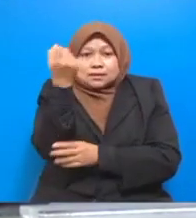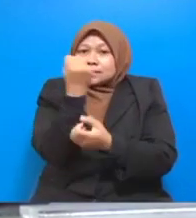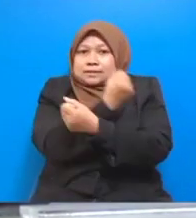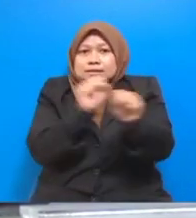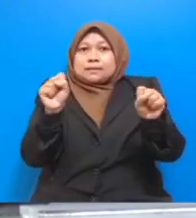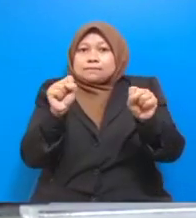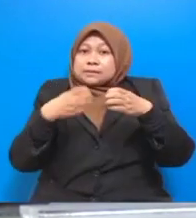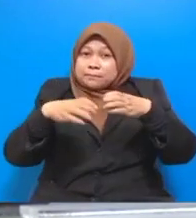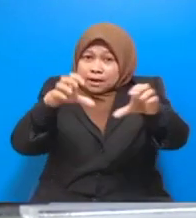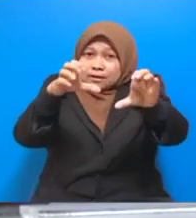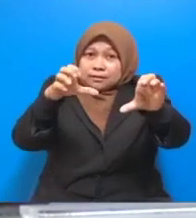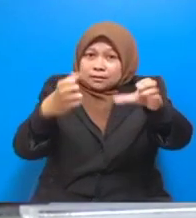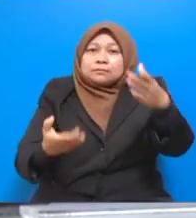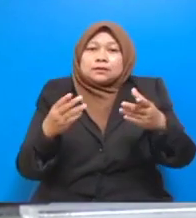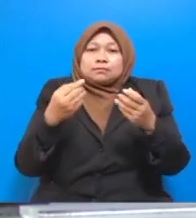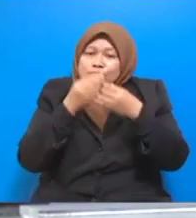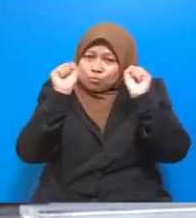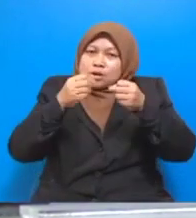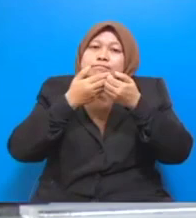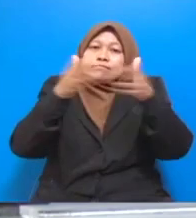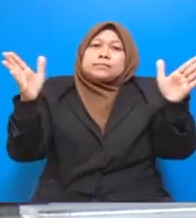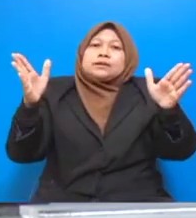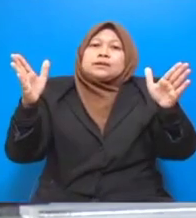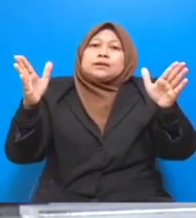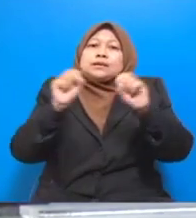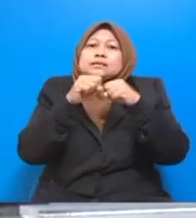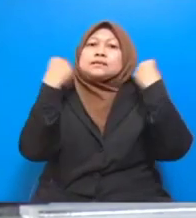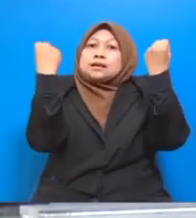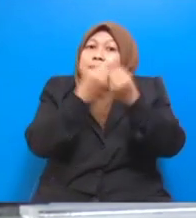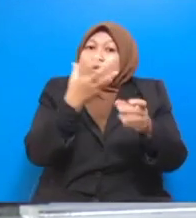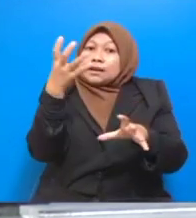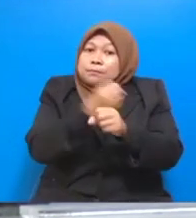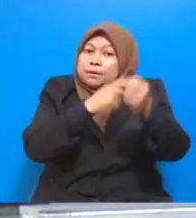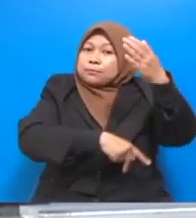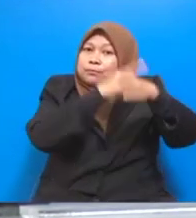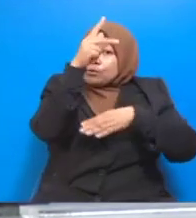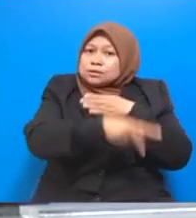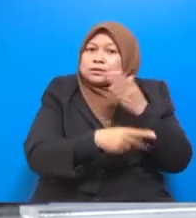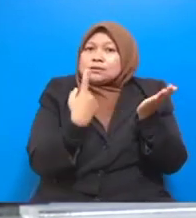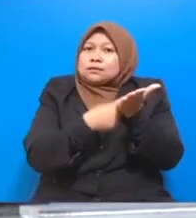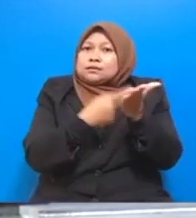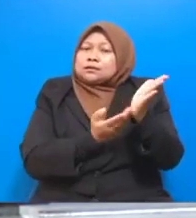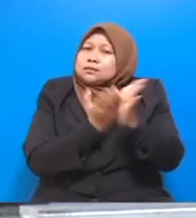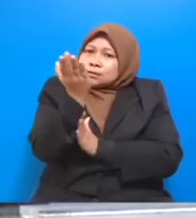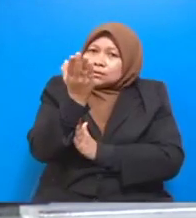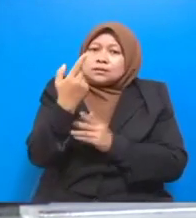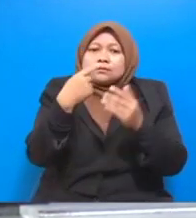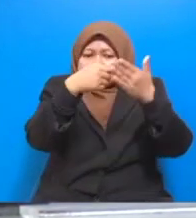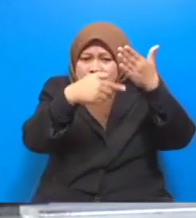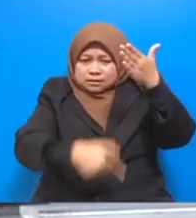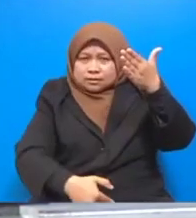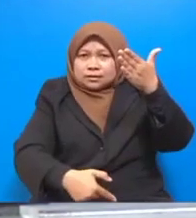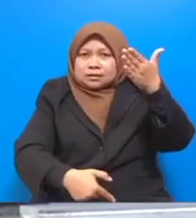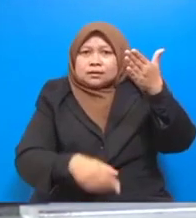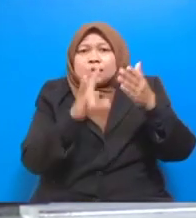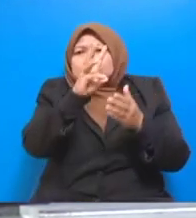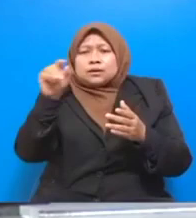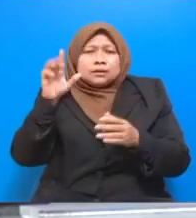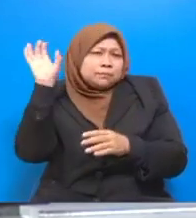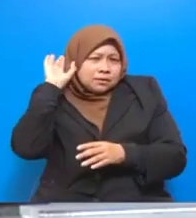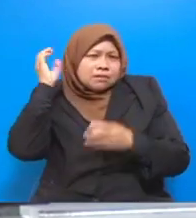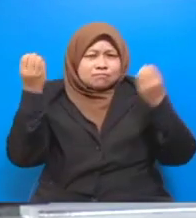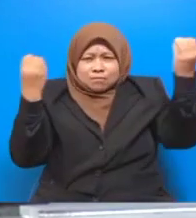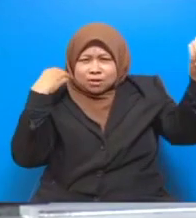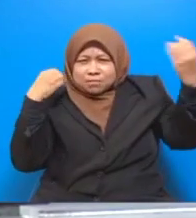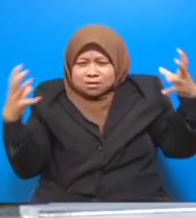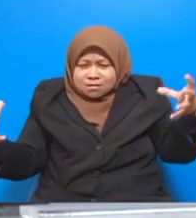bersedia secepat mungkin mendedahkan syari'at yang mendapat project lundin terus 66yy ini kerana kita dengar